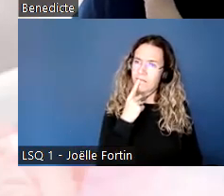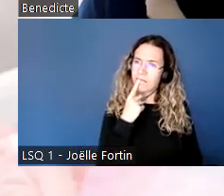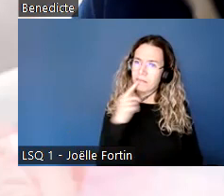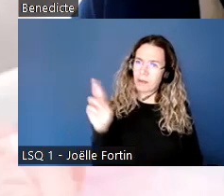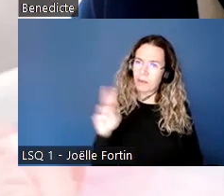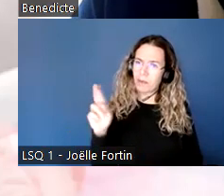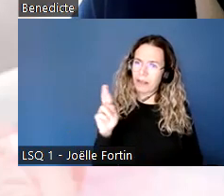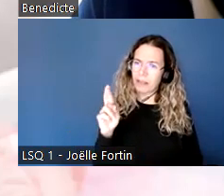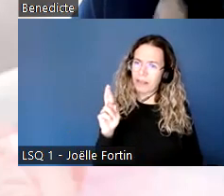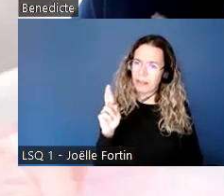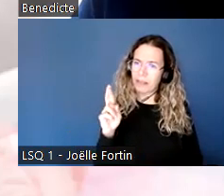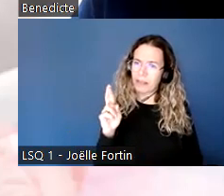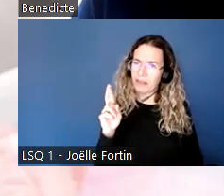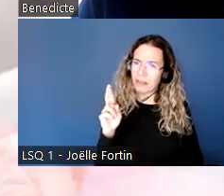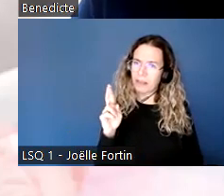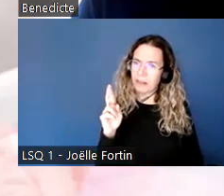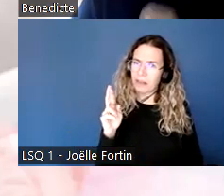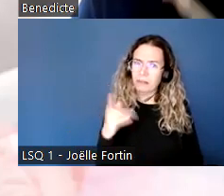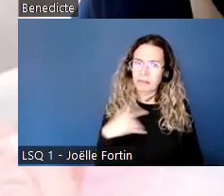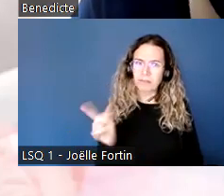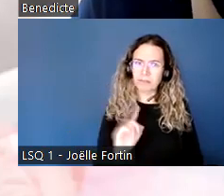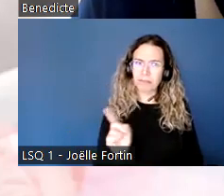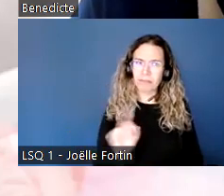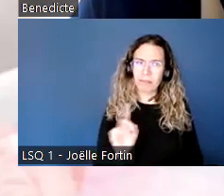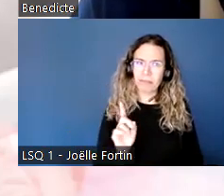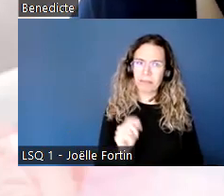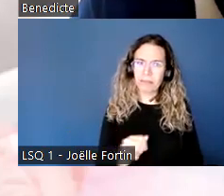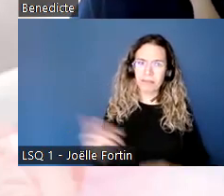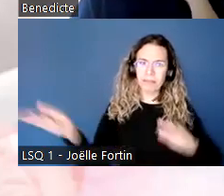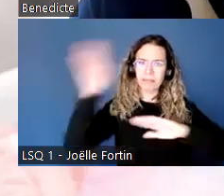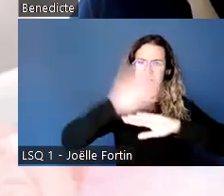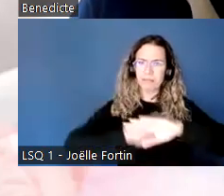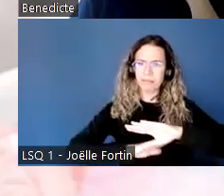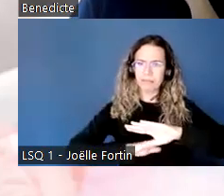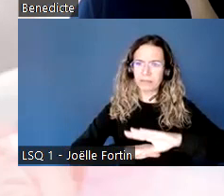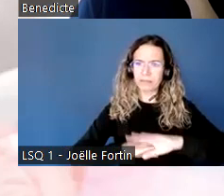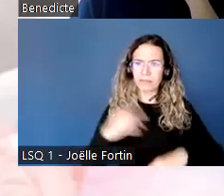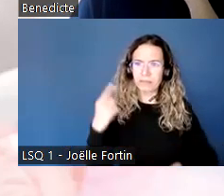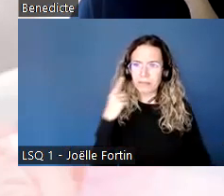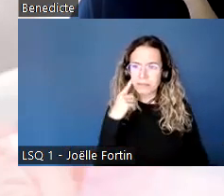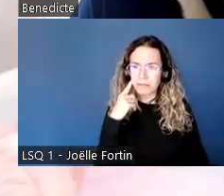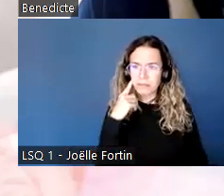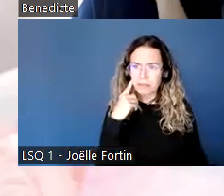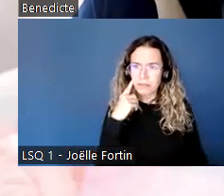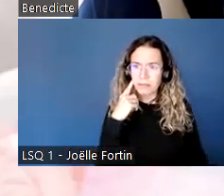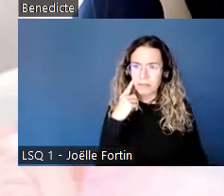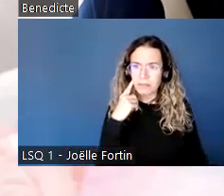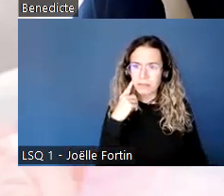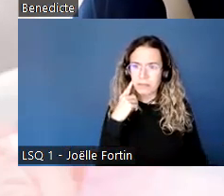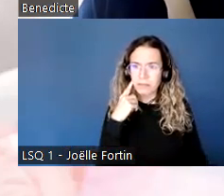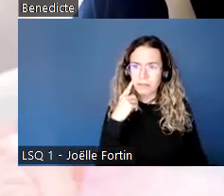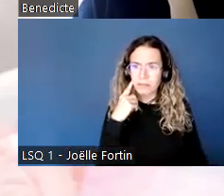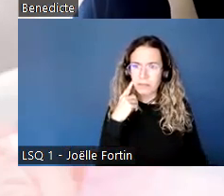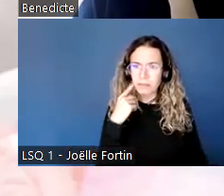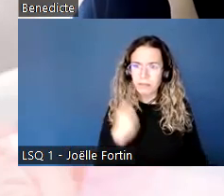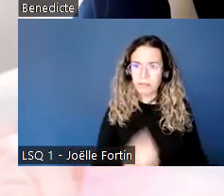Ryan, I think we have something running in the background. Can you hear it? They work with